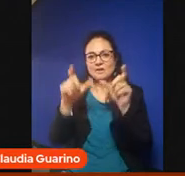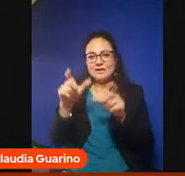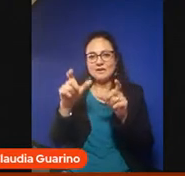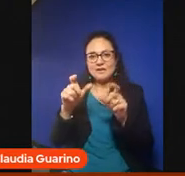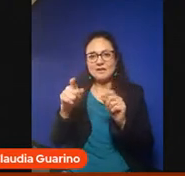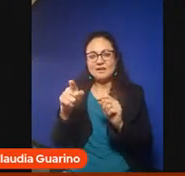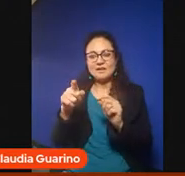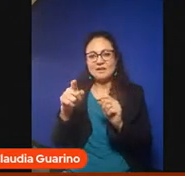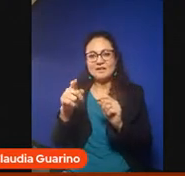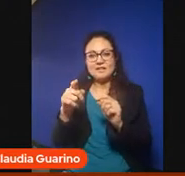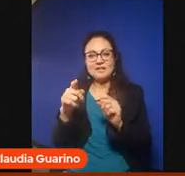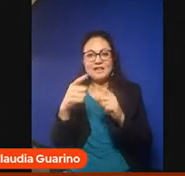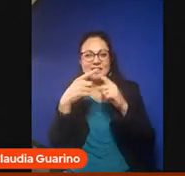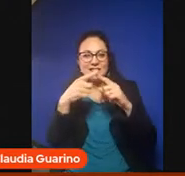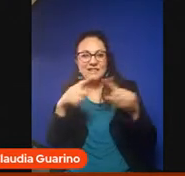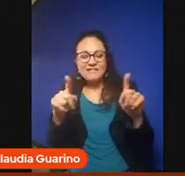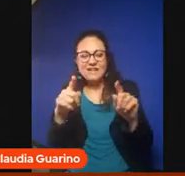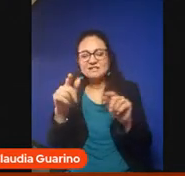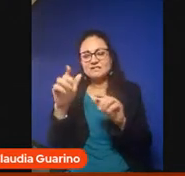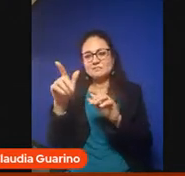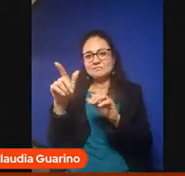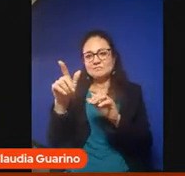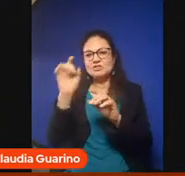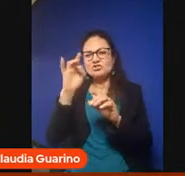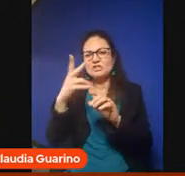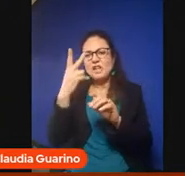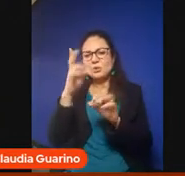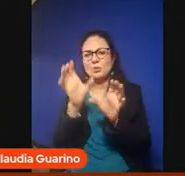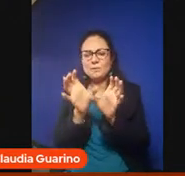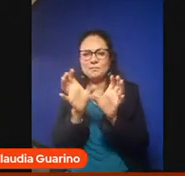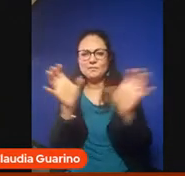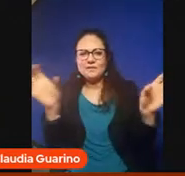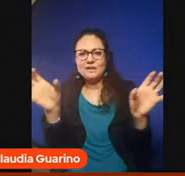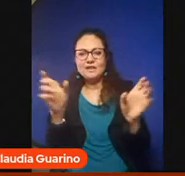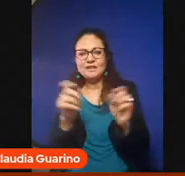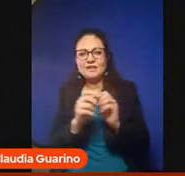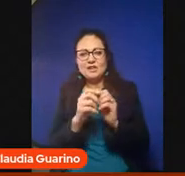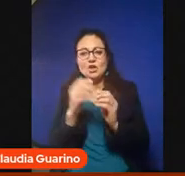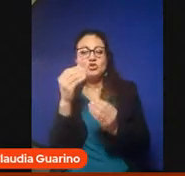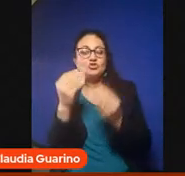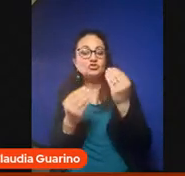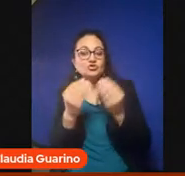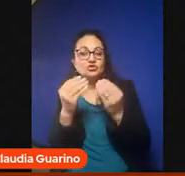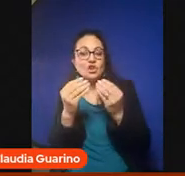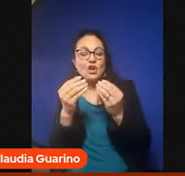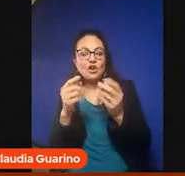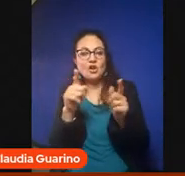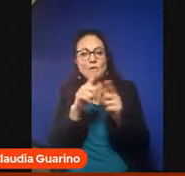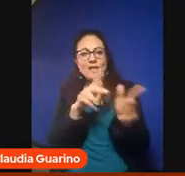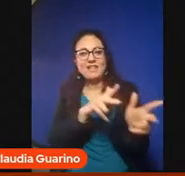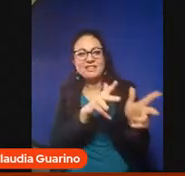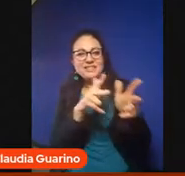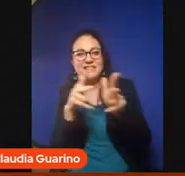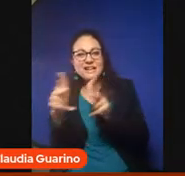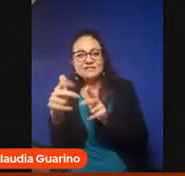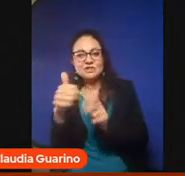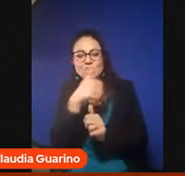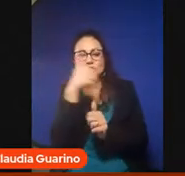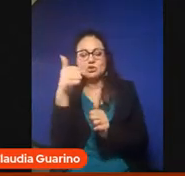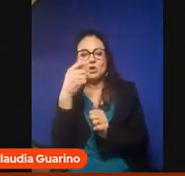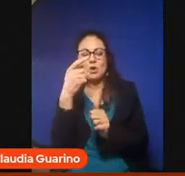sum. Per dire in termini semplici, ci sono due tipi di giochi. I giochi in cui si trasferisce solo una quantità da una